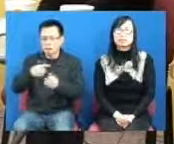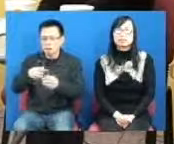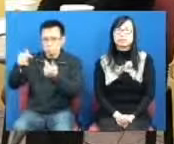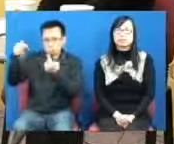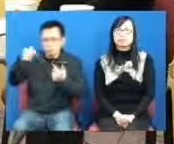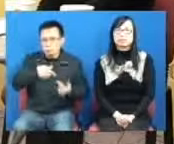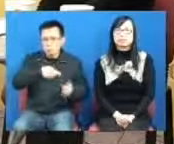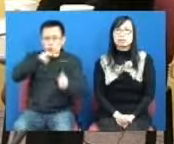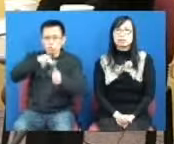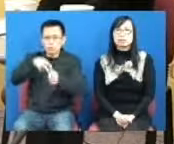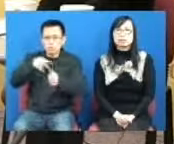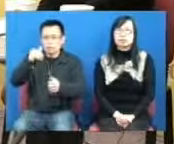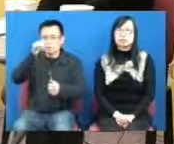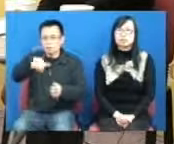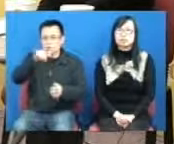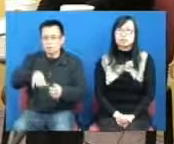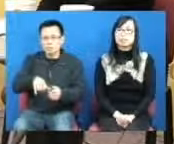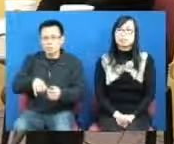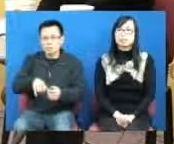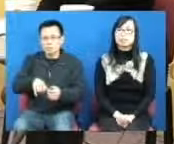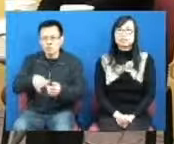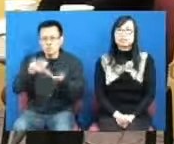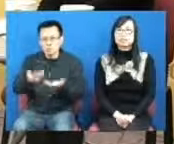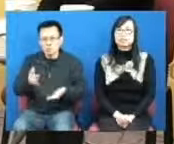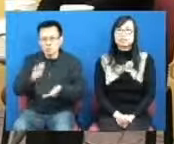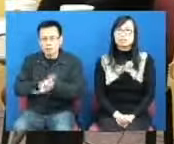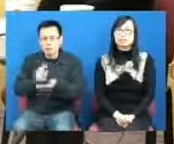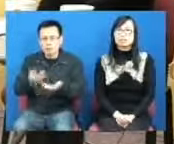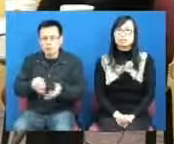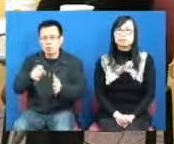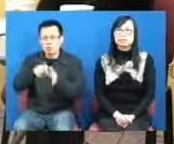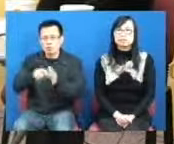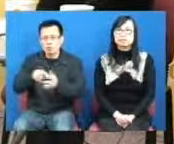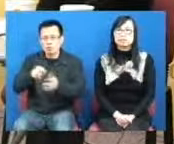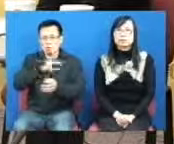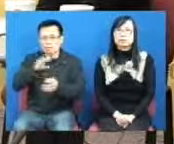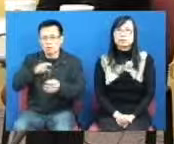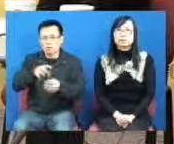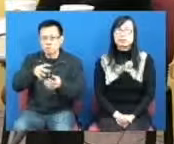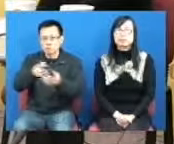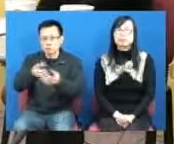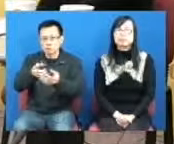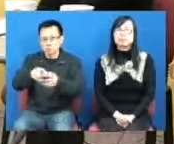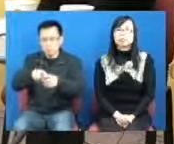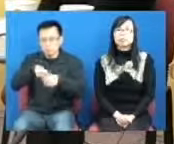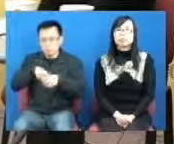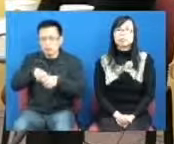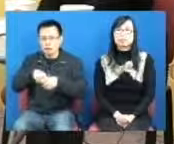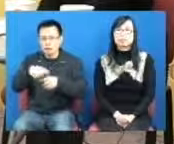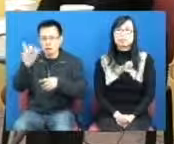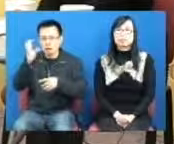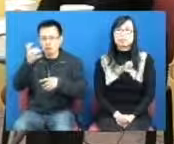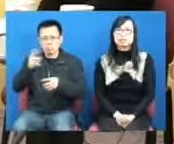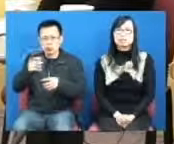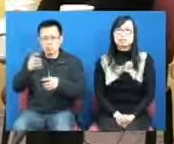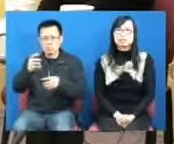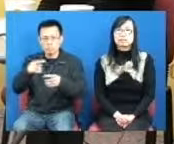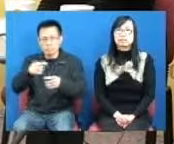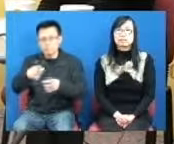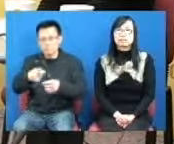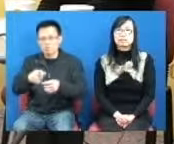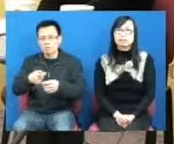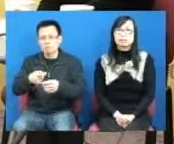緊問題是今年可能有些銀行就說第一年不收你這個行政費用但是第二年